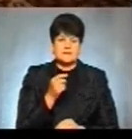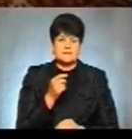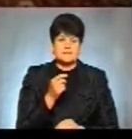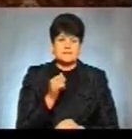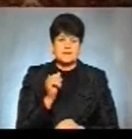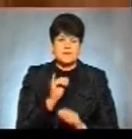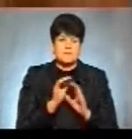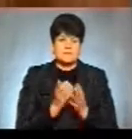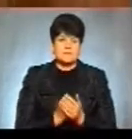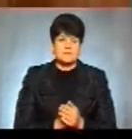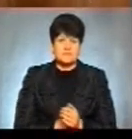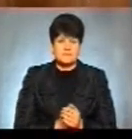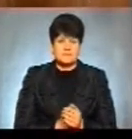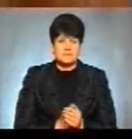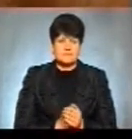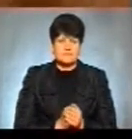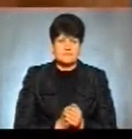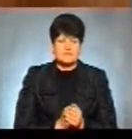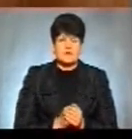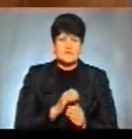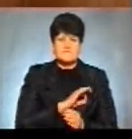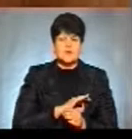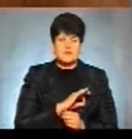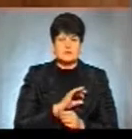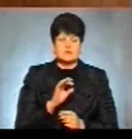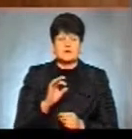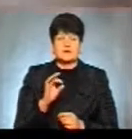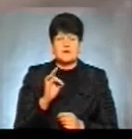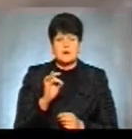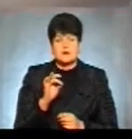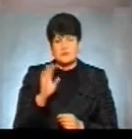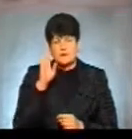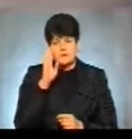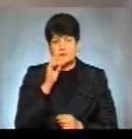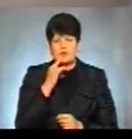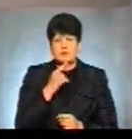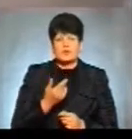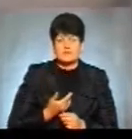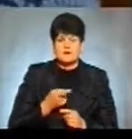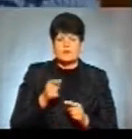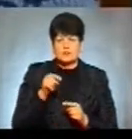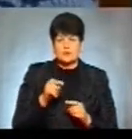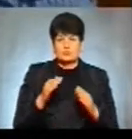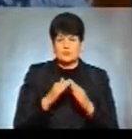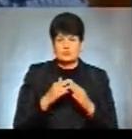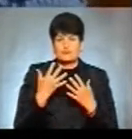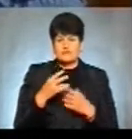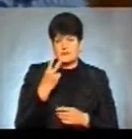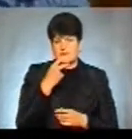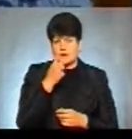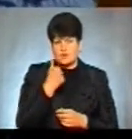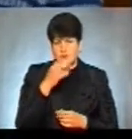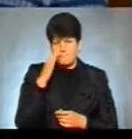і м'ятик. Вихователь Романа Зоряна Вітушинська каже, хлопчик проживає у цьому дитячому будинку 2 роки.